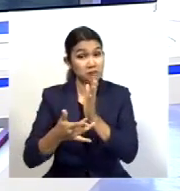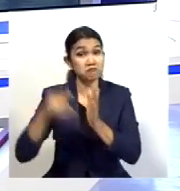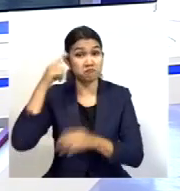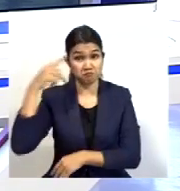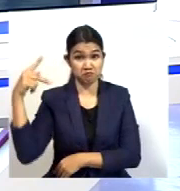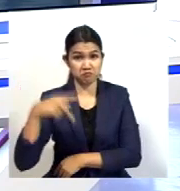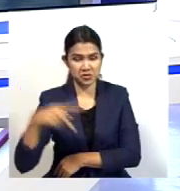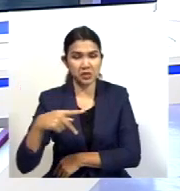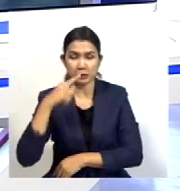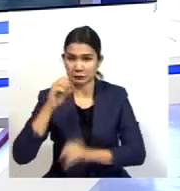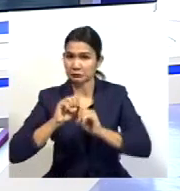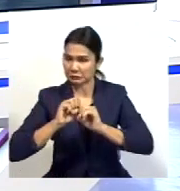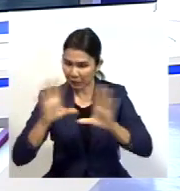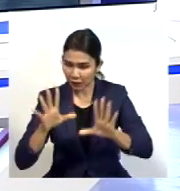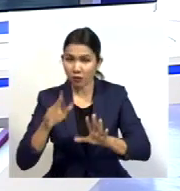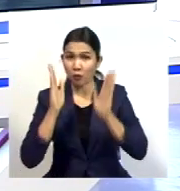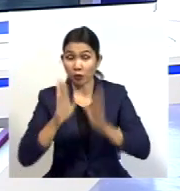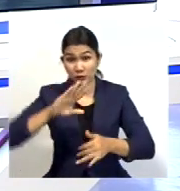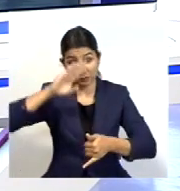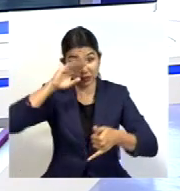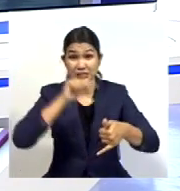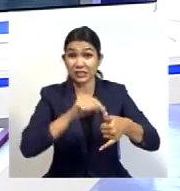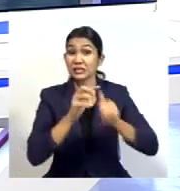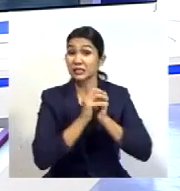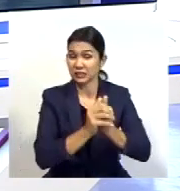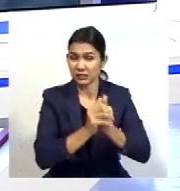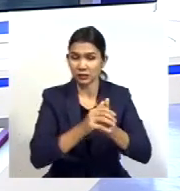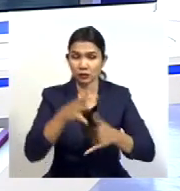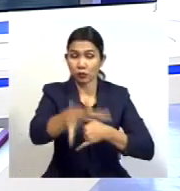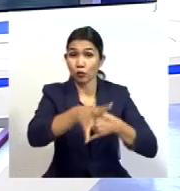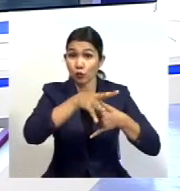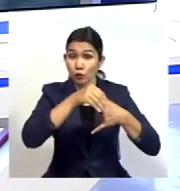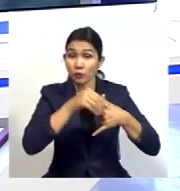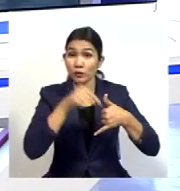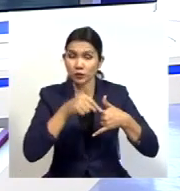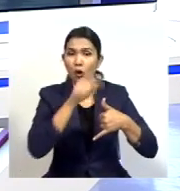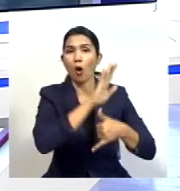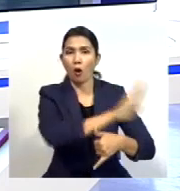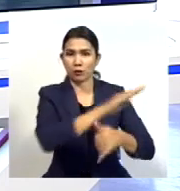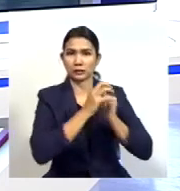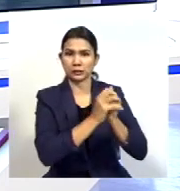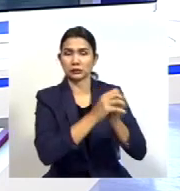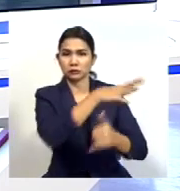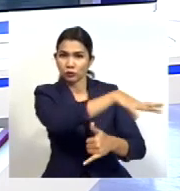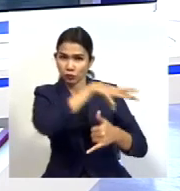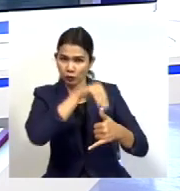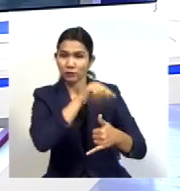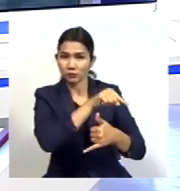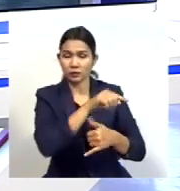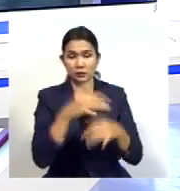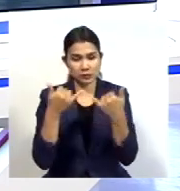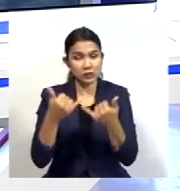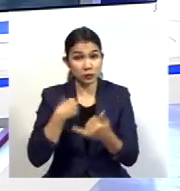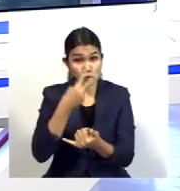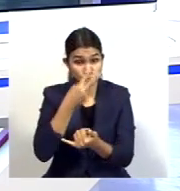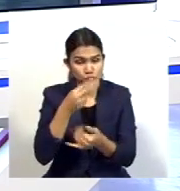ศษทำให้ยืนยันได้ว่าผู้ป่วยชาวจีนคนนี้ติดเชื้อโคโรนาไวรัสสายพันธุ์ใหม่จากจีนนะคะเราจะไปสอบถามถึงกระบ